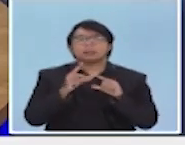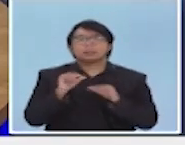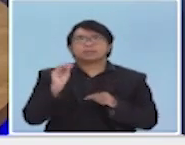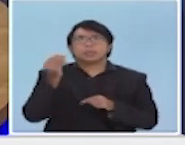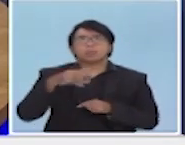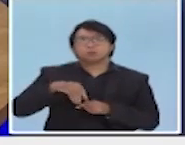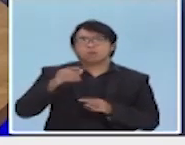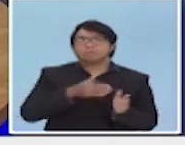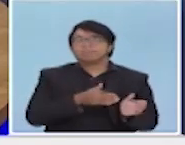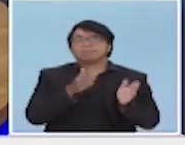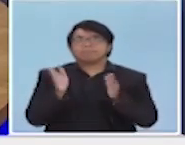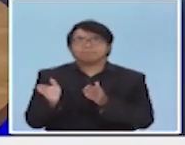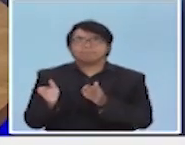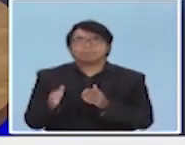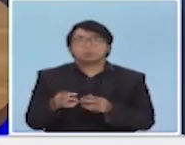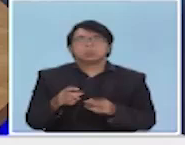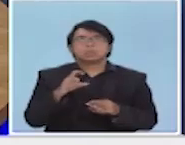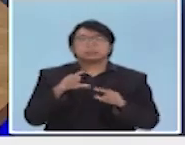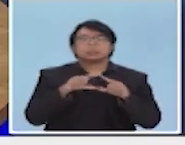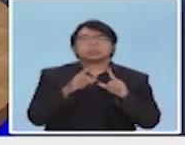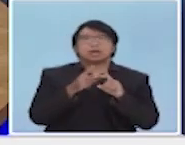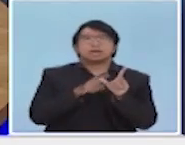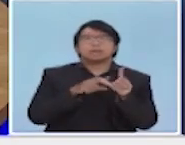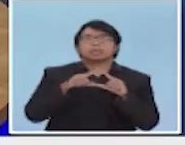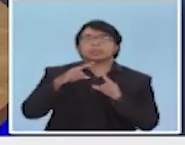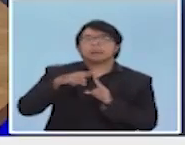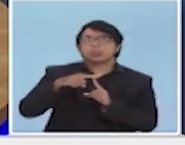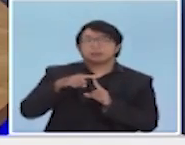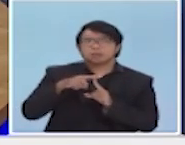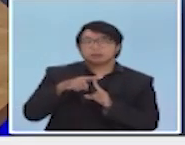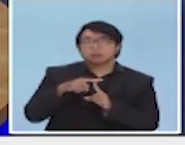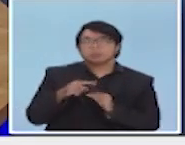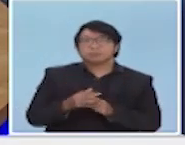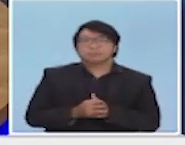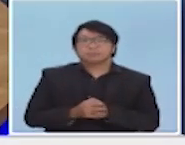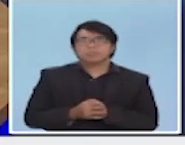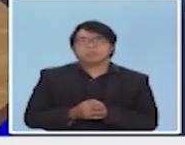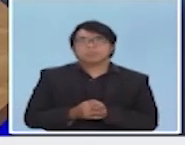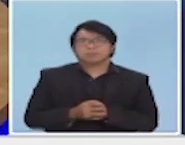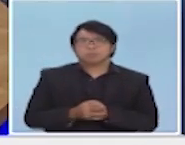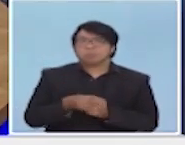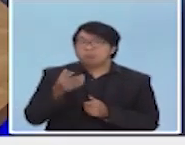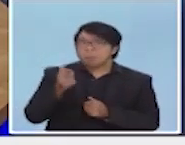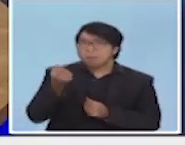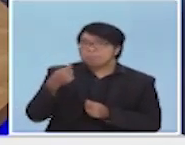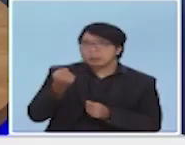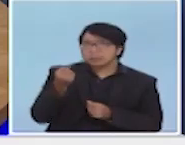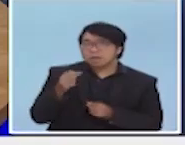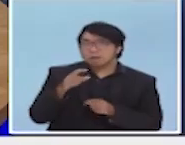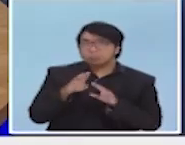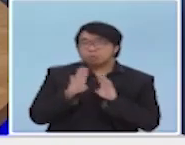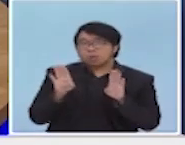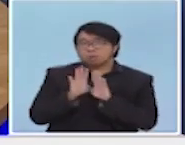rekan Cahyat Sumirat di Pasar Cileungsi. Cahyat, apakah saat ini pasar masih beroperasi setelah upaya penolakan rapid test